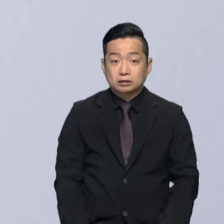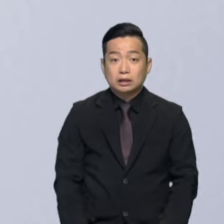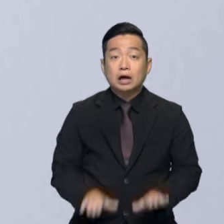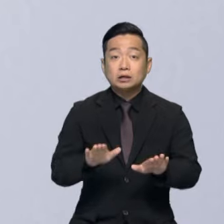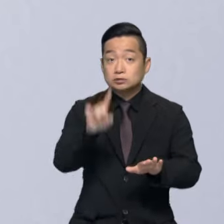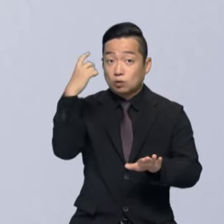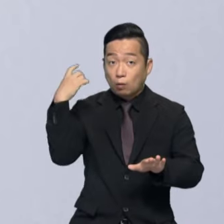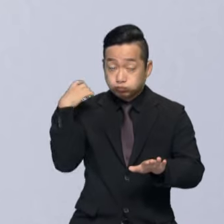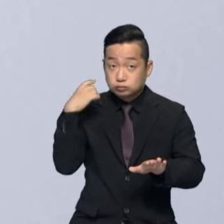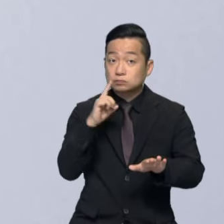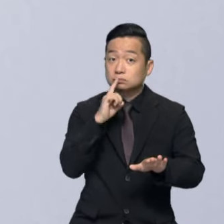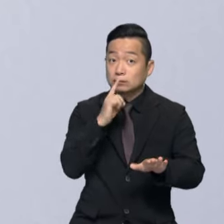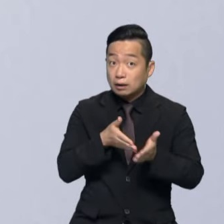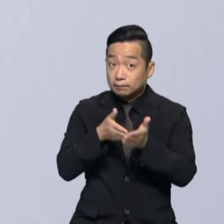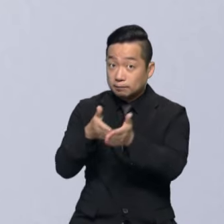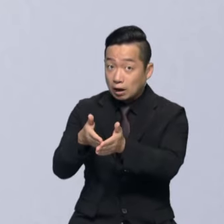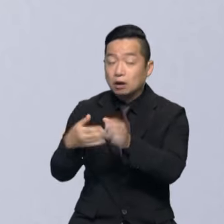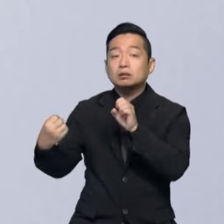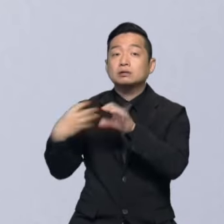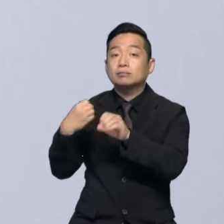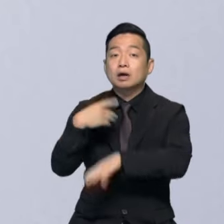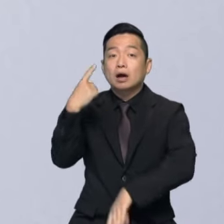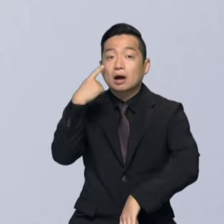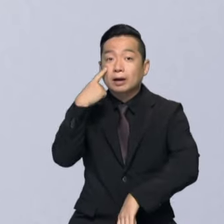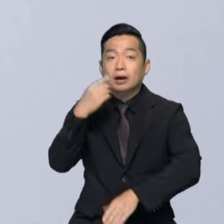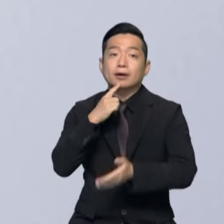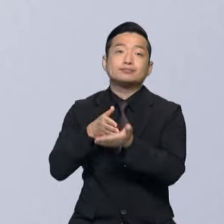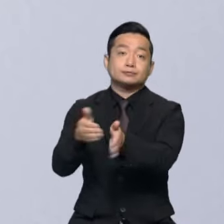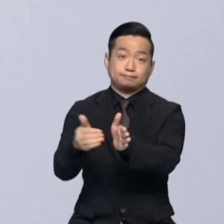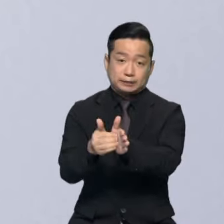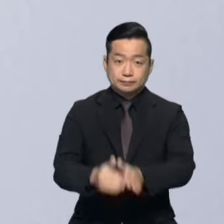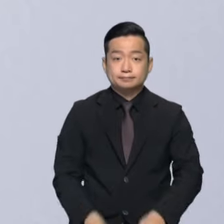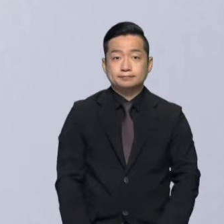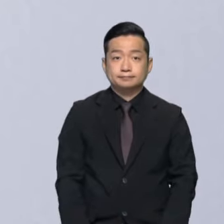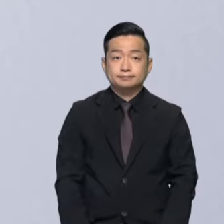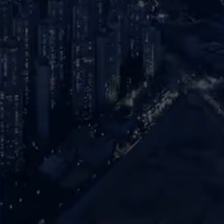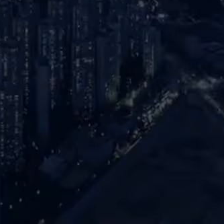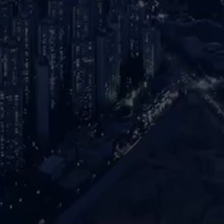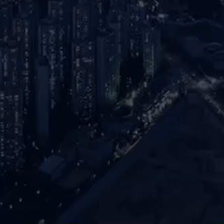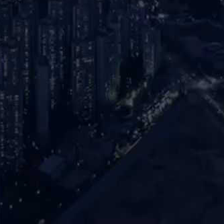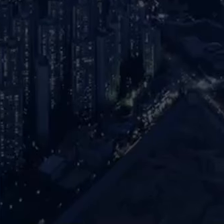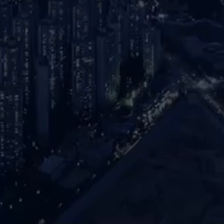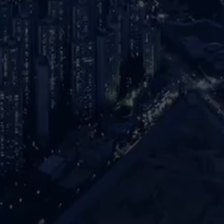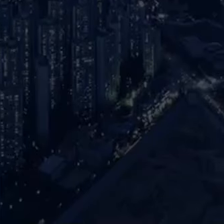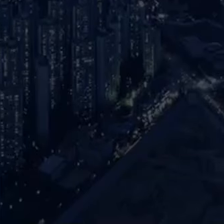넘어갔으니 정부는 책임 있는 태도를 보여달라고 촉구했습니다. SBS 박하정입니다.